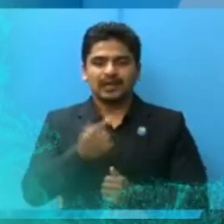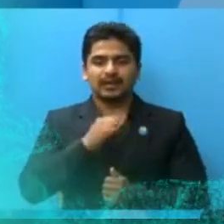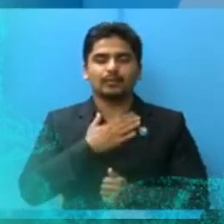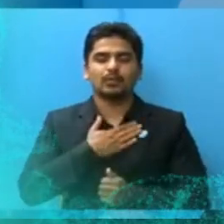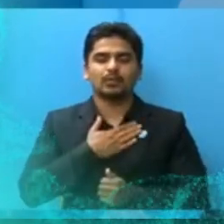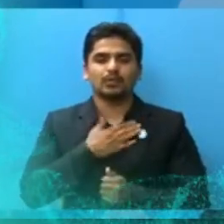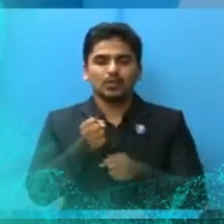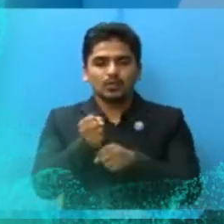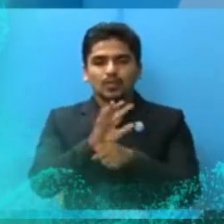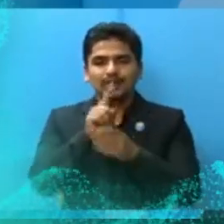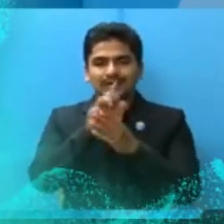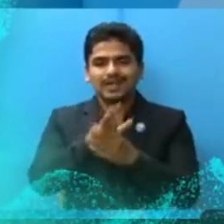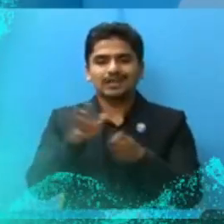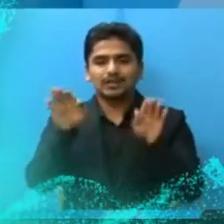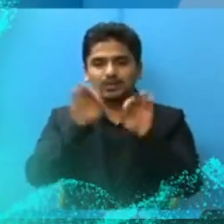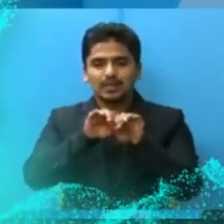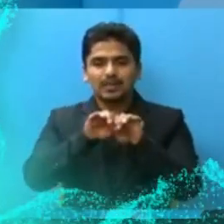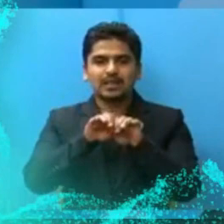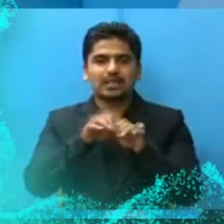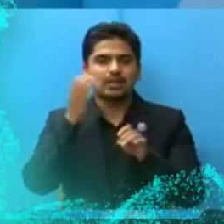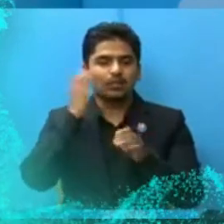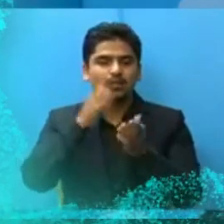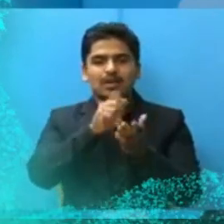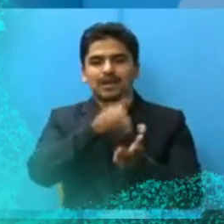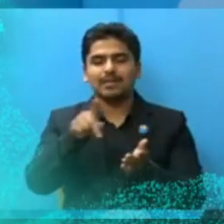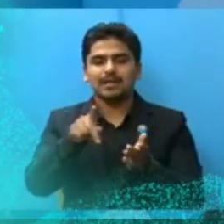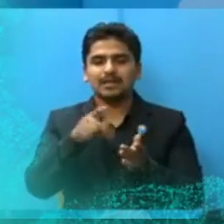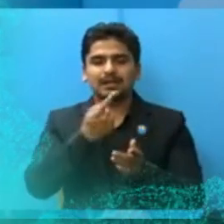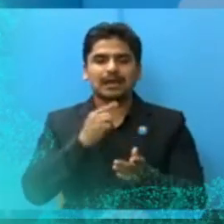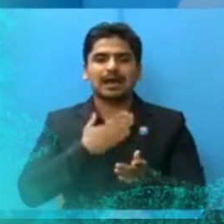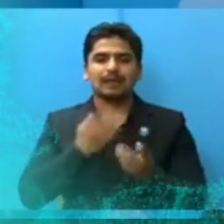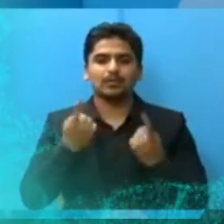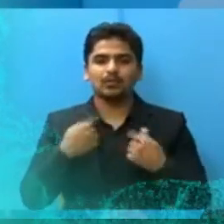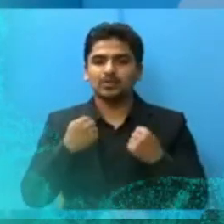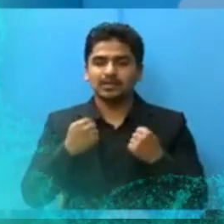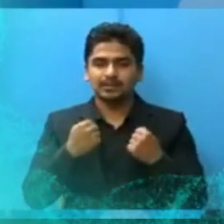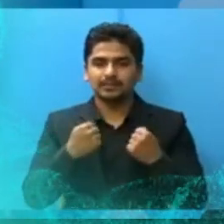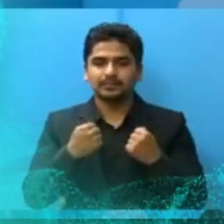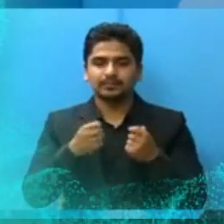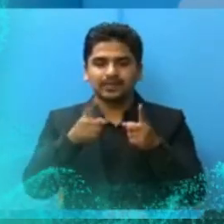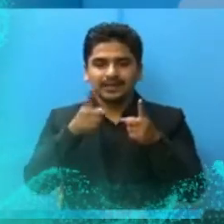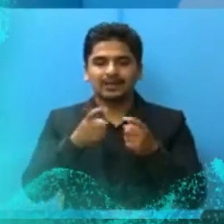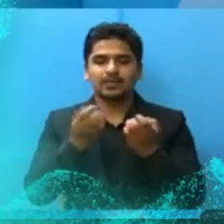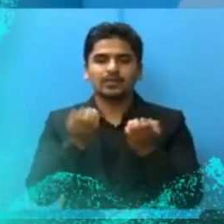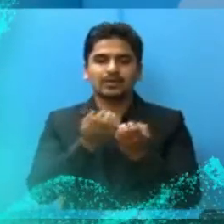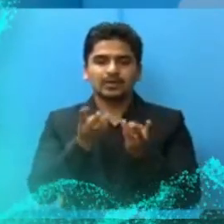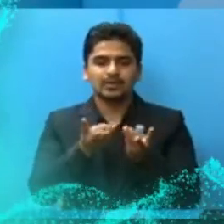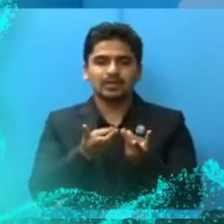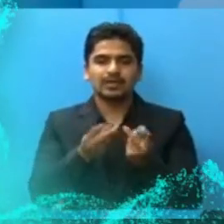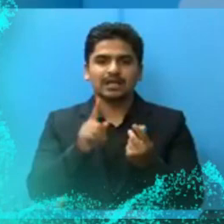हाम्रो कोविड 19 सम्बन्धी मोबाइल एप्लिकेसन हाम्रो स्वास्थ्य डाउनलोड गर्नेको